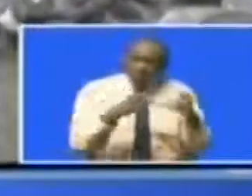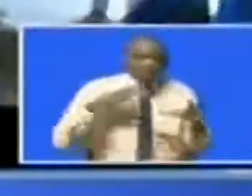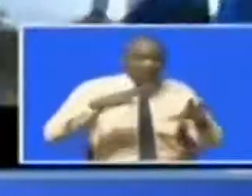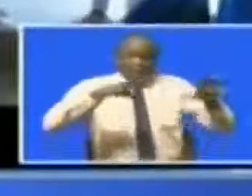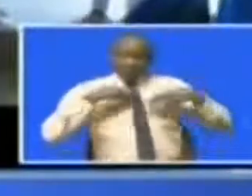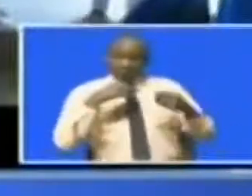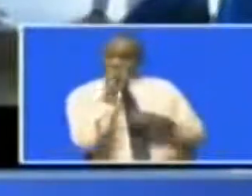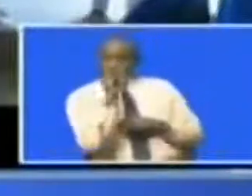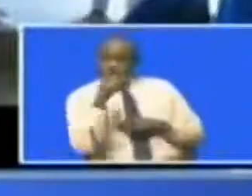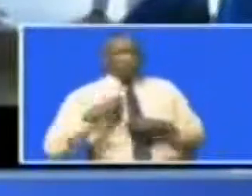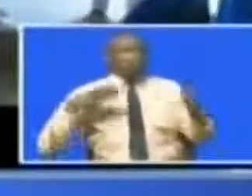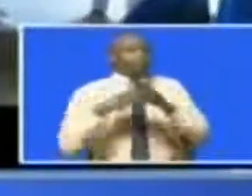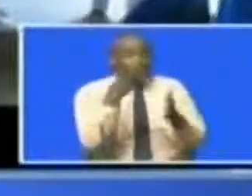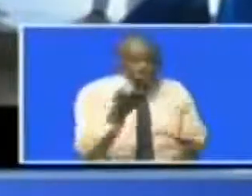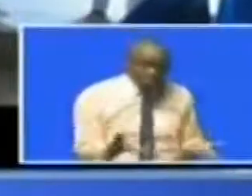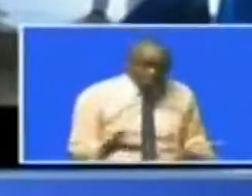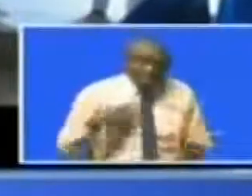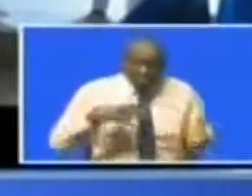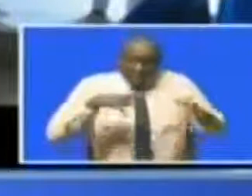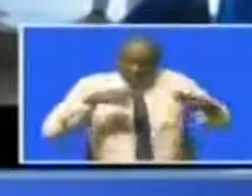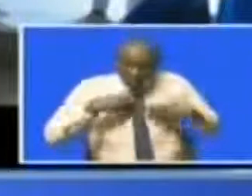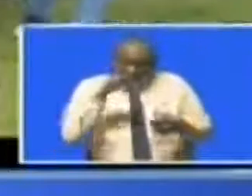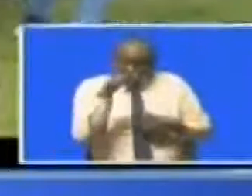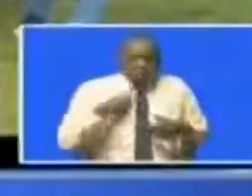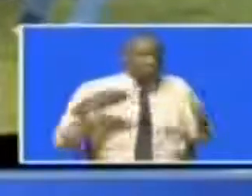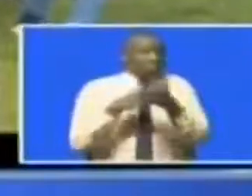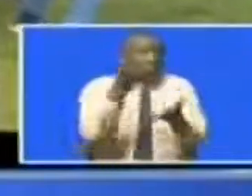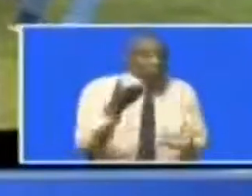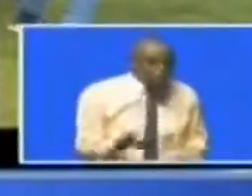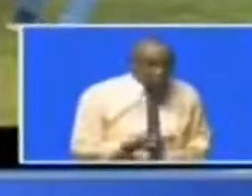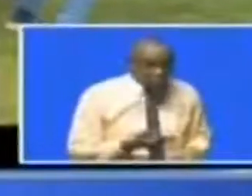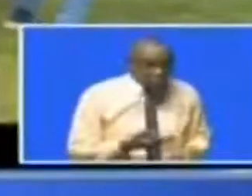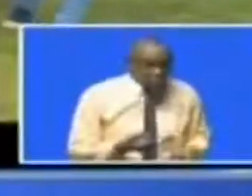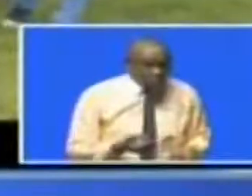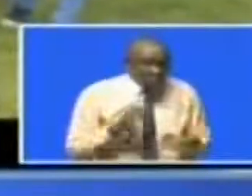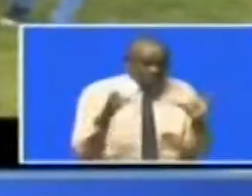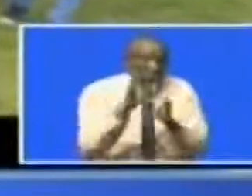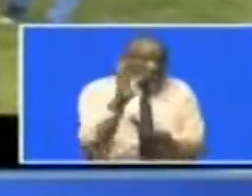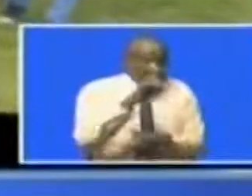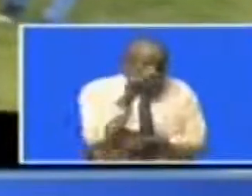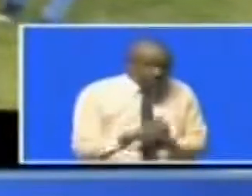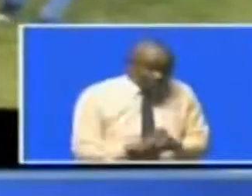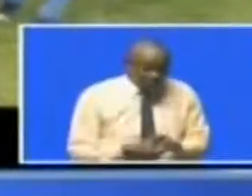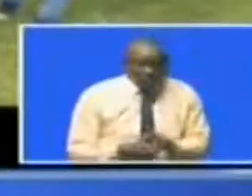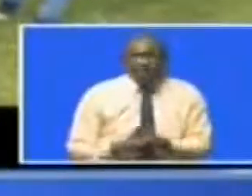vipi? Mlilakiwa vipi? Walikubali wito wenu au waliwapokea vipi katika jamii?